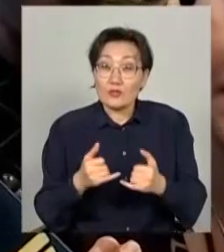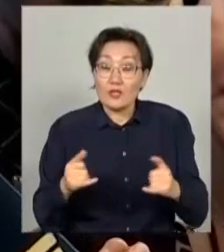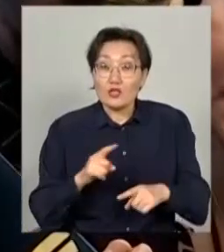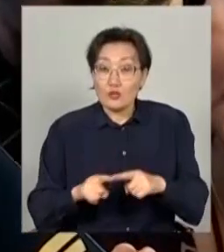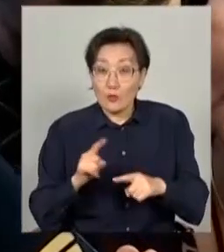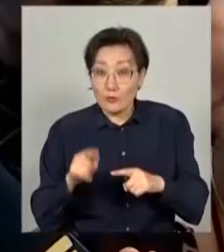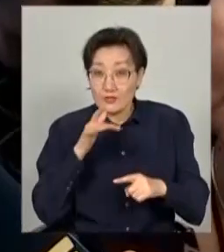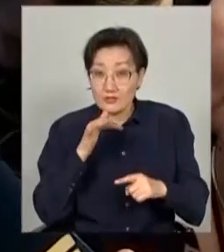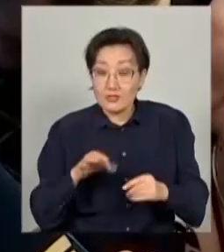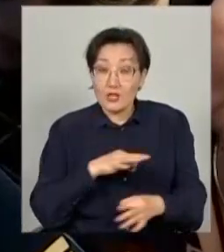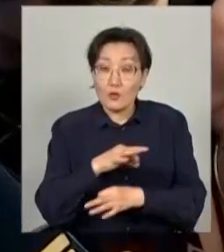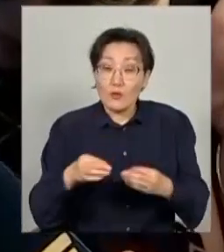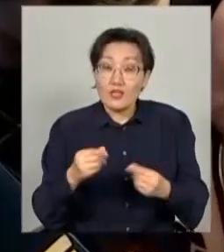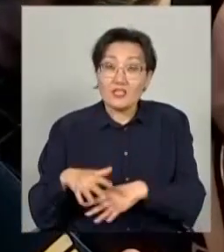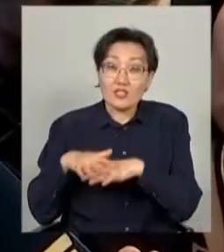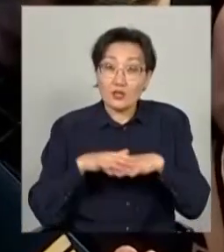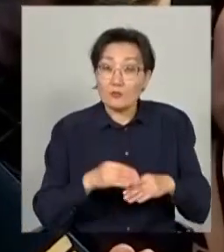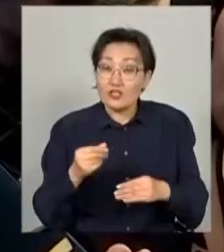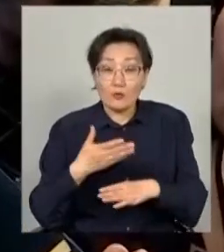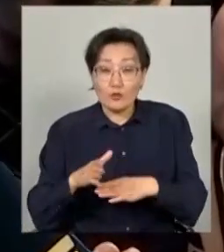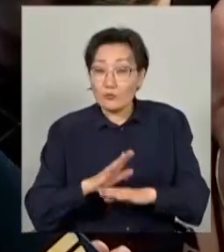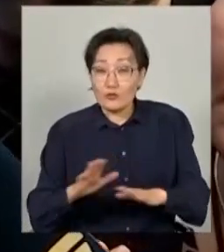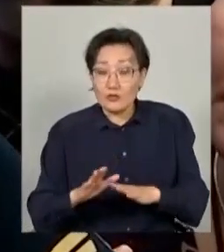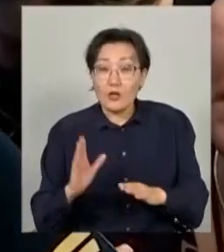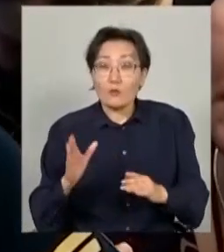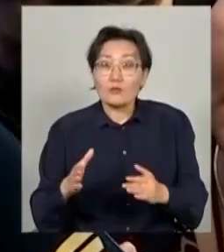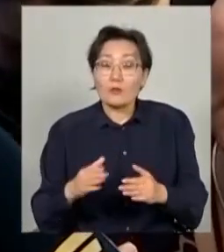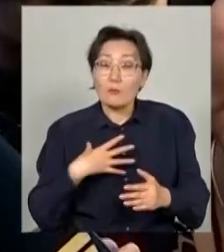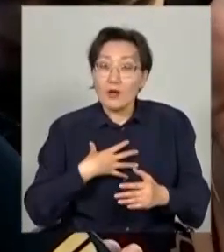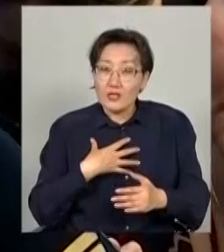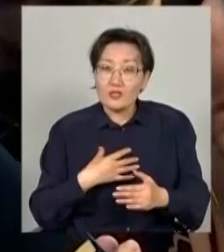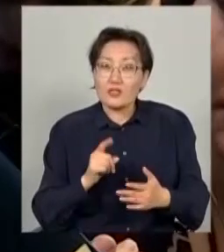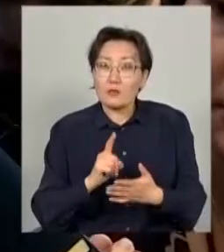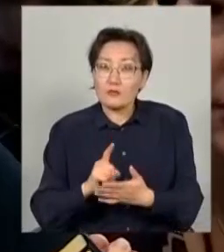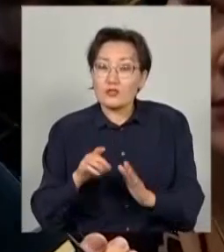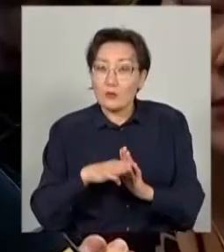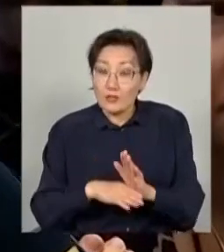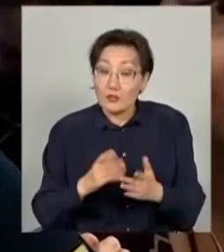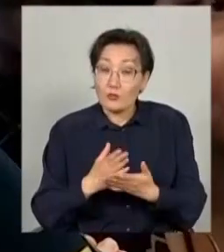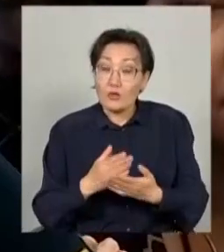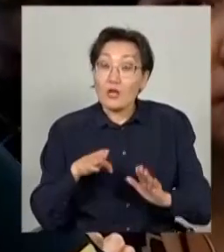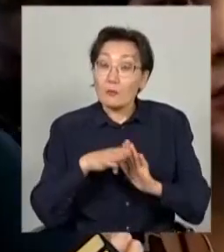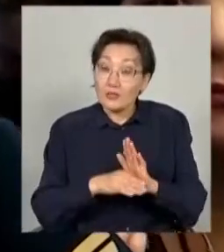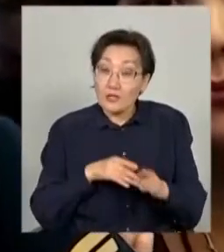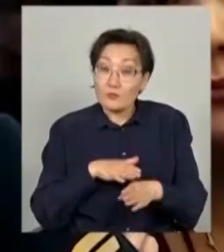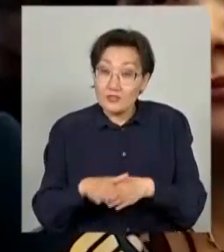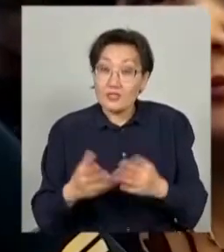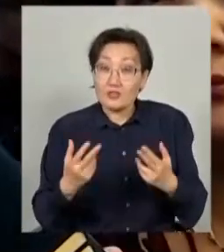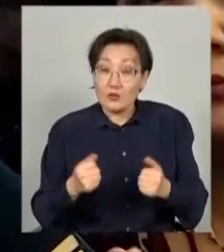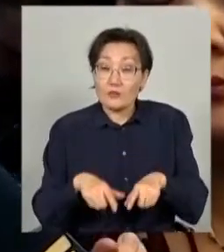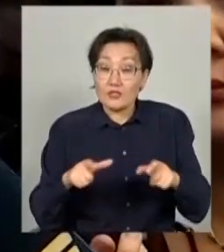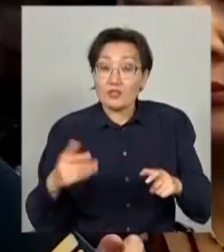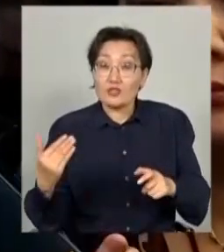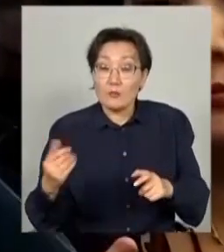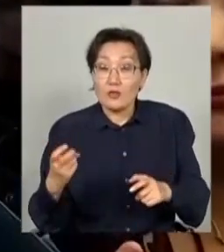арада артық инвестиция салмаймыз. Өйткені алдымызда бұдан да маңызды міндеттер тұр. Бағдарлама жүзеге асты. Әрине, тұрғындар